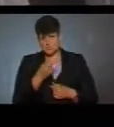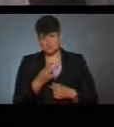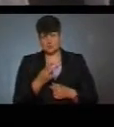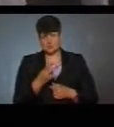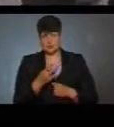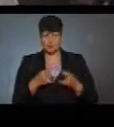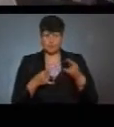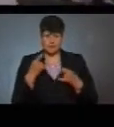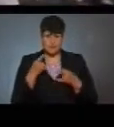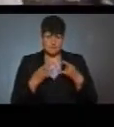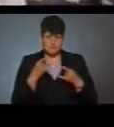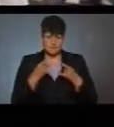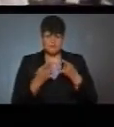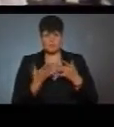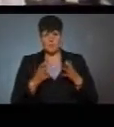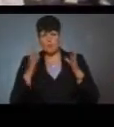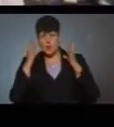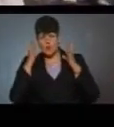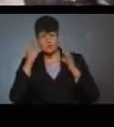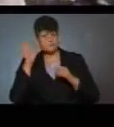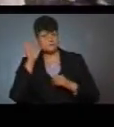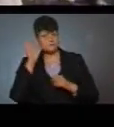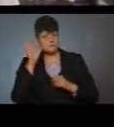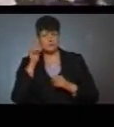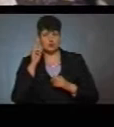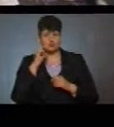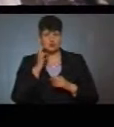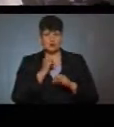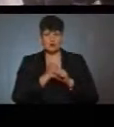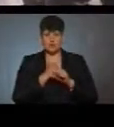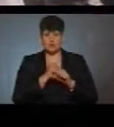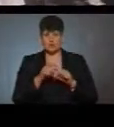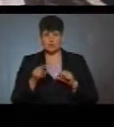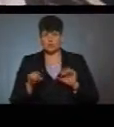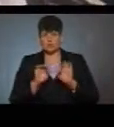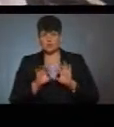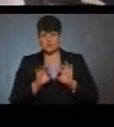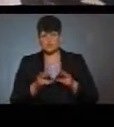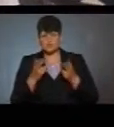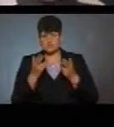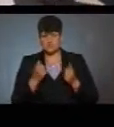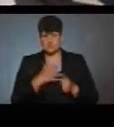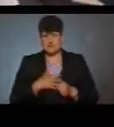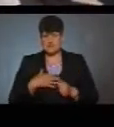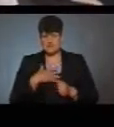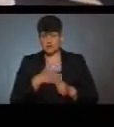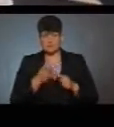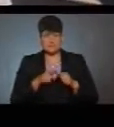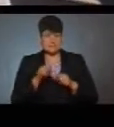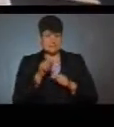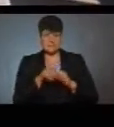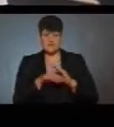по телевізору, чуємо по радіо, чуємо на роботі, люди розказують. Ну, звичайно, хмилюємося, але це його